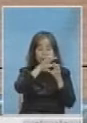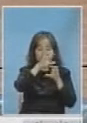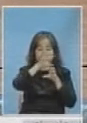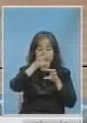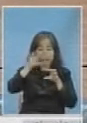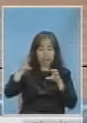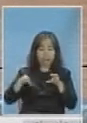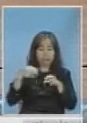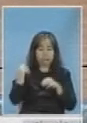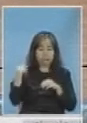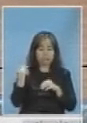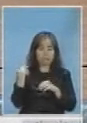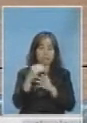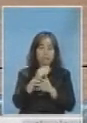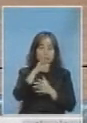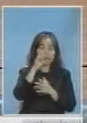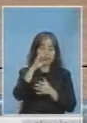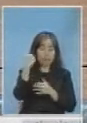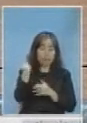ง